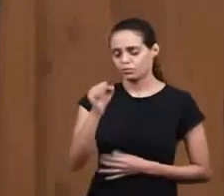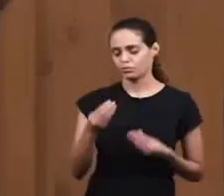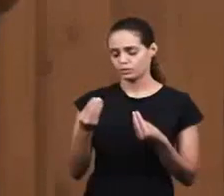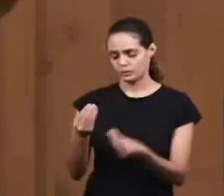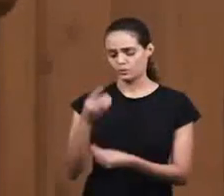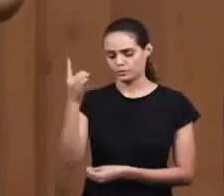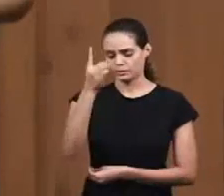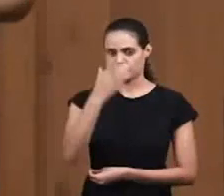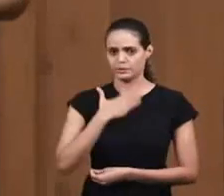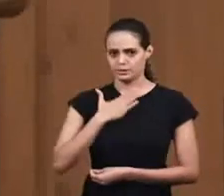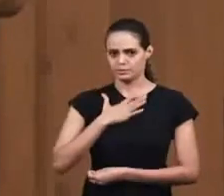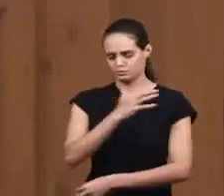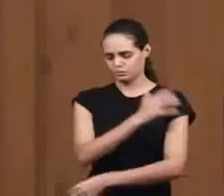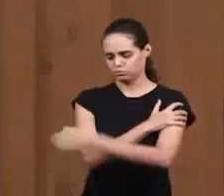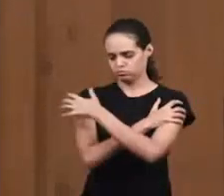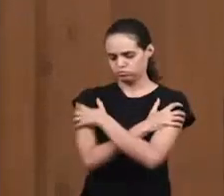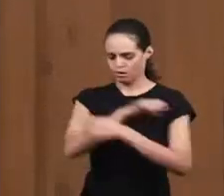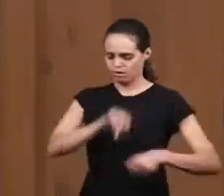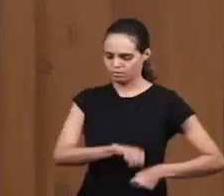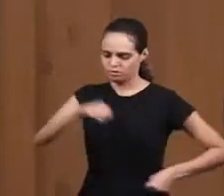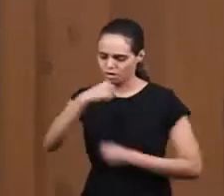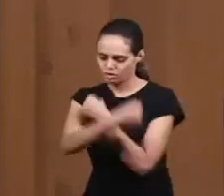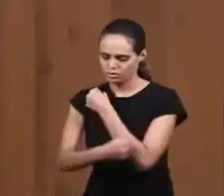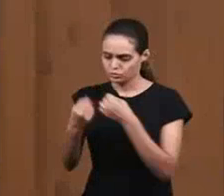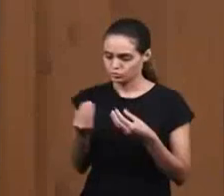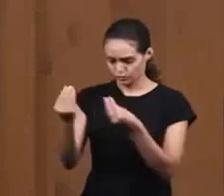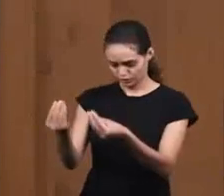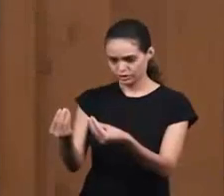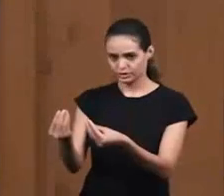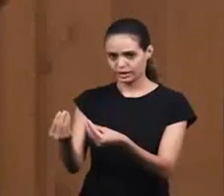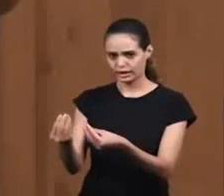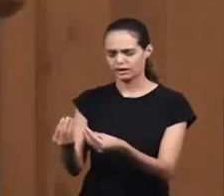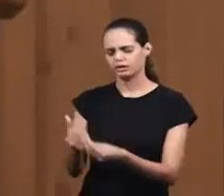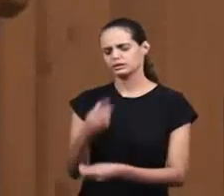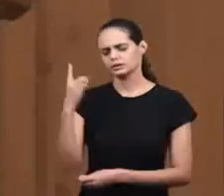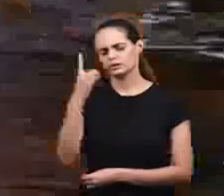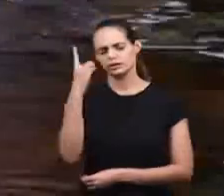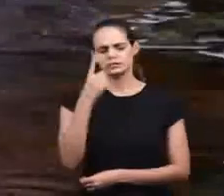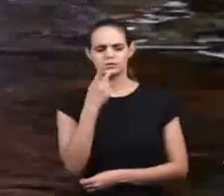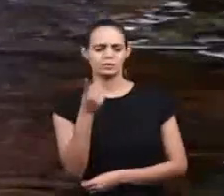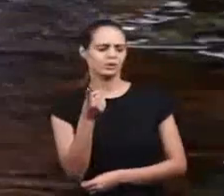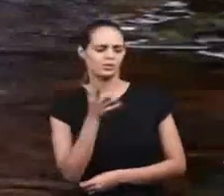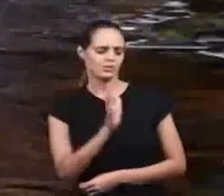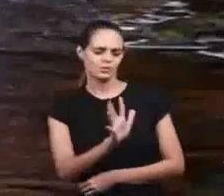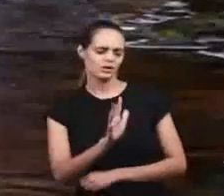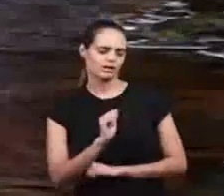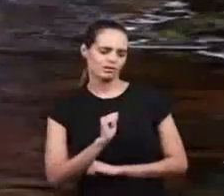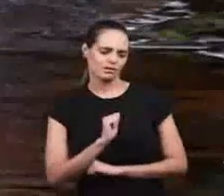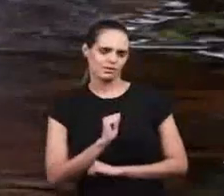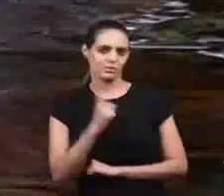Saul bot nun David seine Waffen an. Doch David erzog die Mittel Gottes